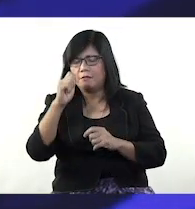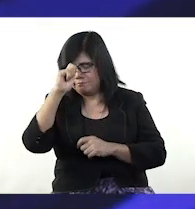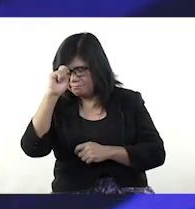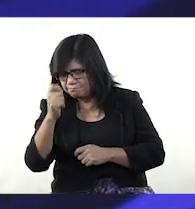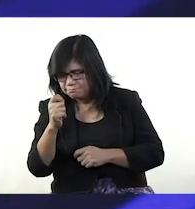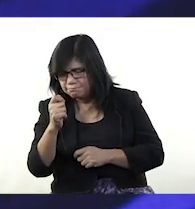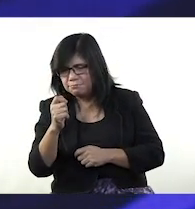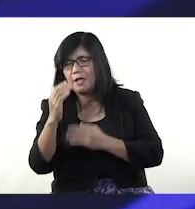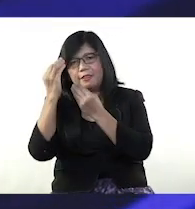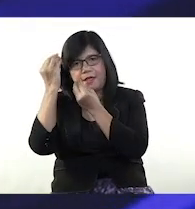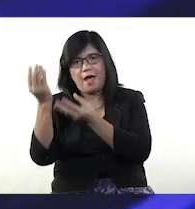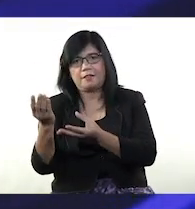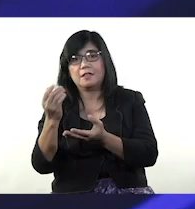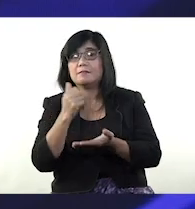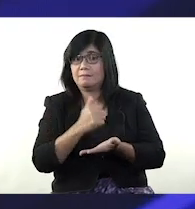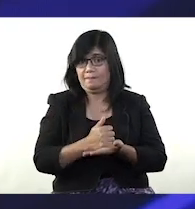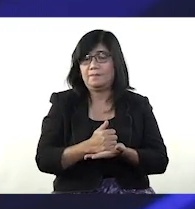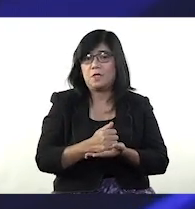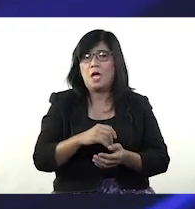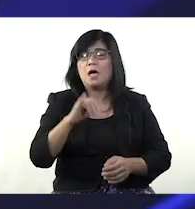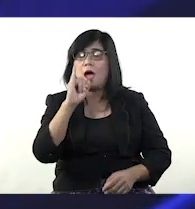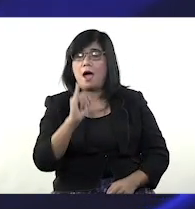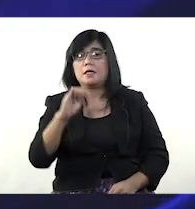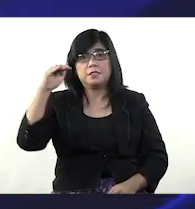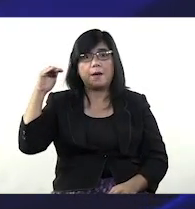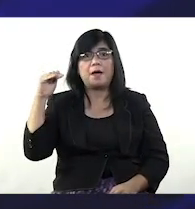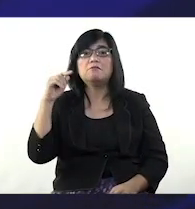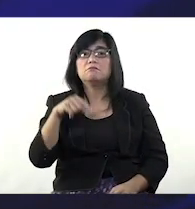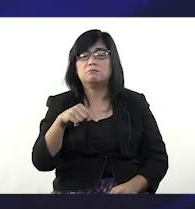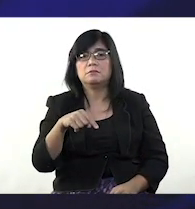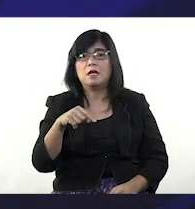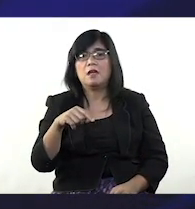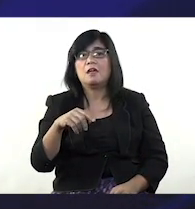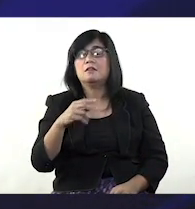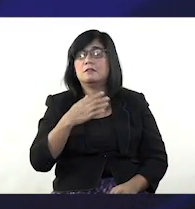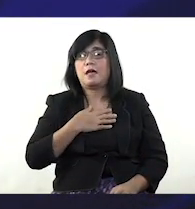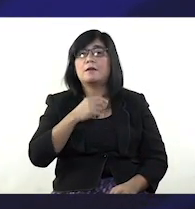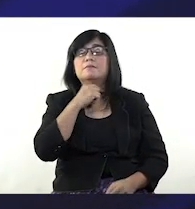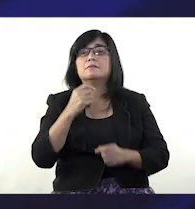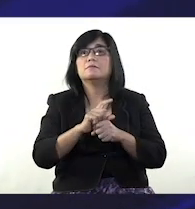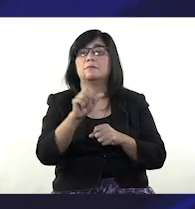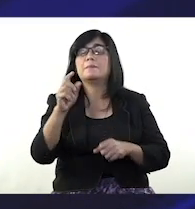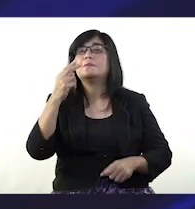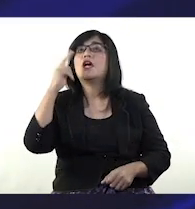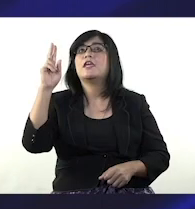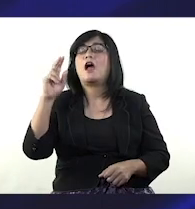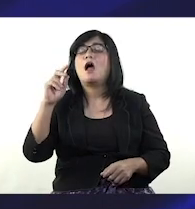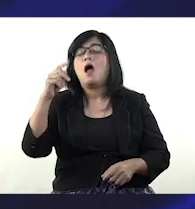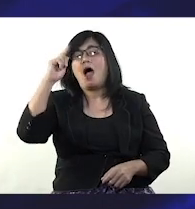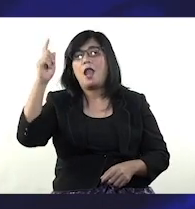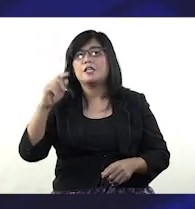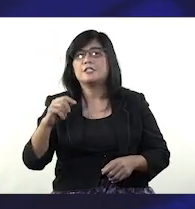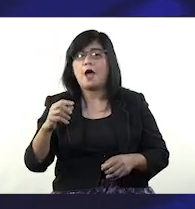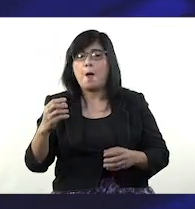Hai di akhir zaman Hai saya percaya Allah Sedang membangkitkan gereja tuhan generasi orang